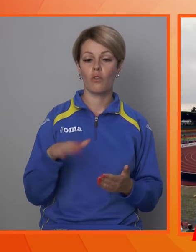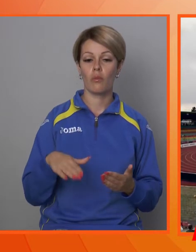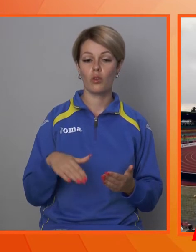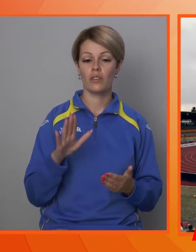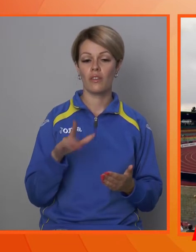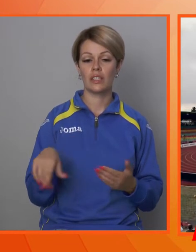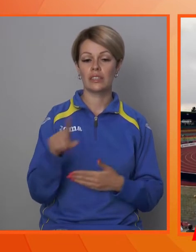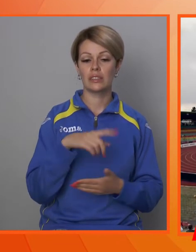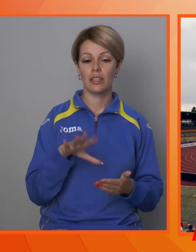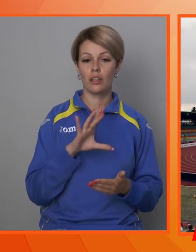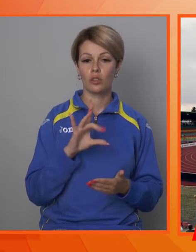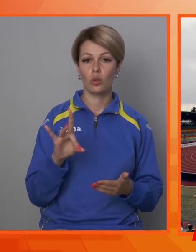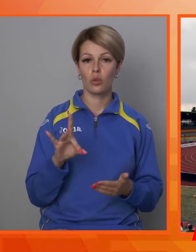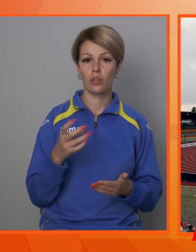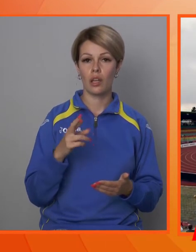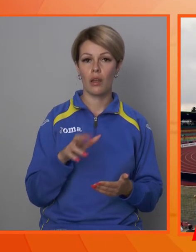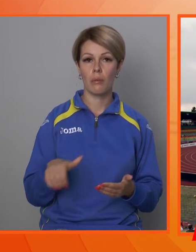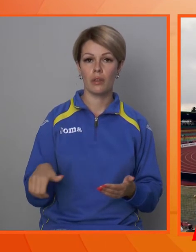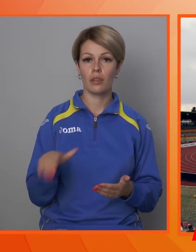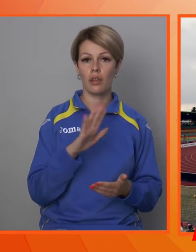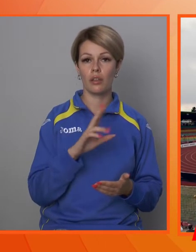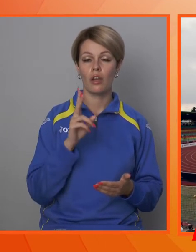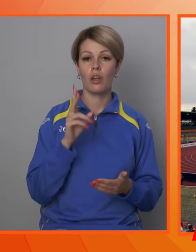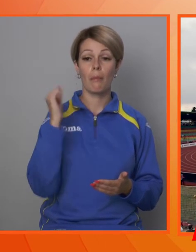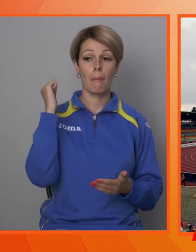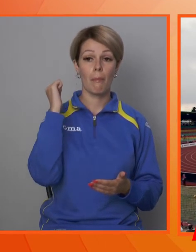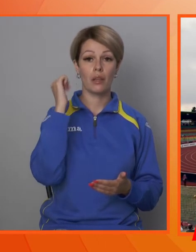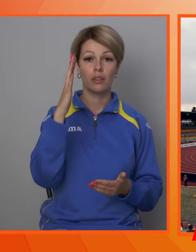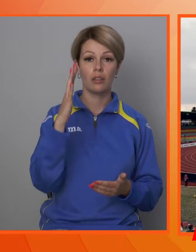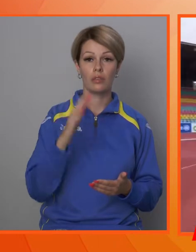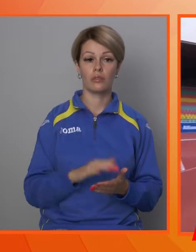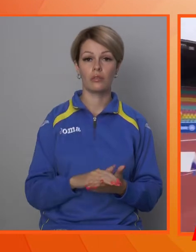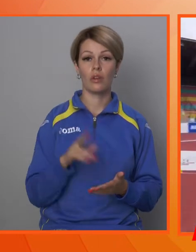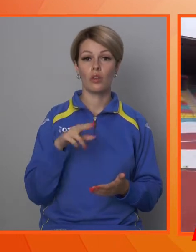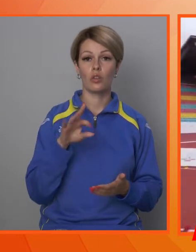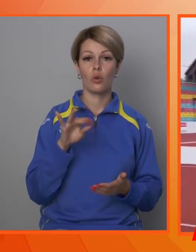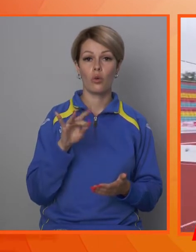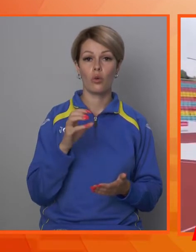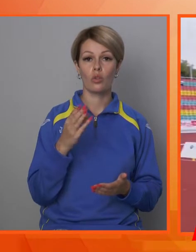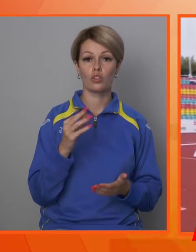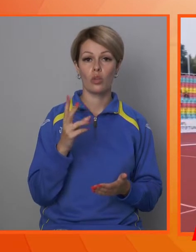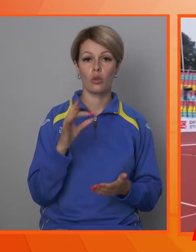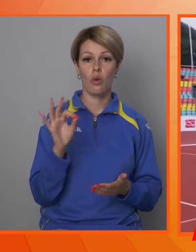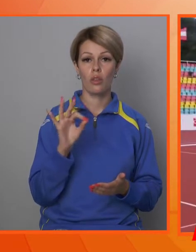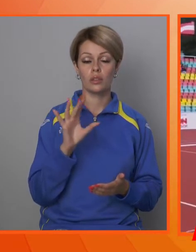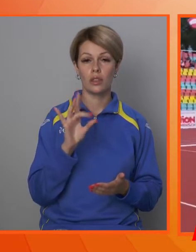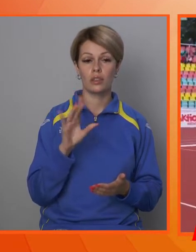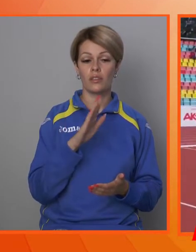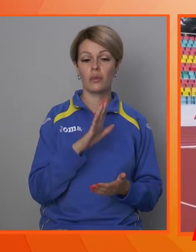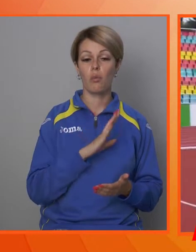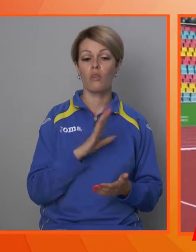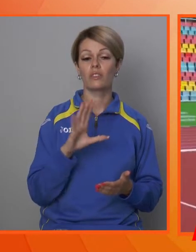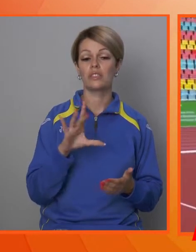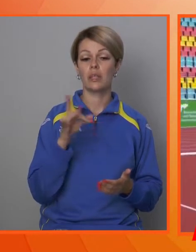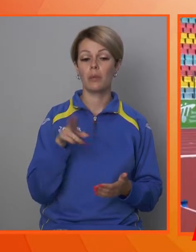Вийшов потім сектор для метання коп'я Олександр Дорошенко. Він